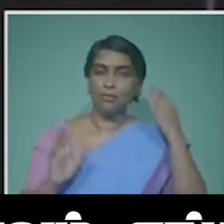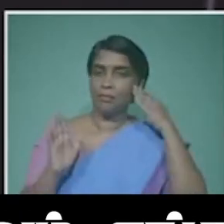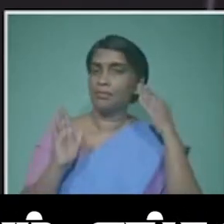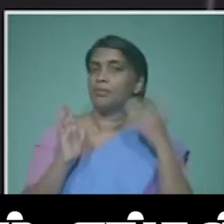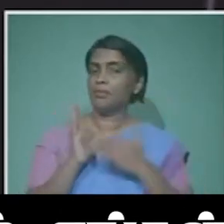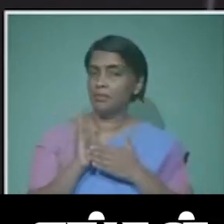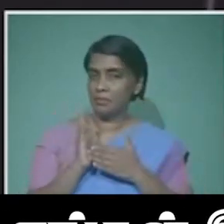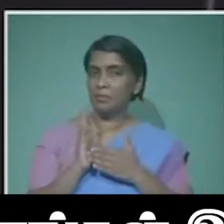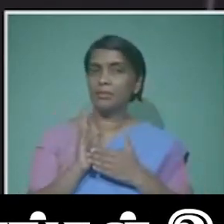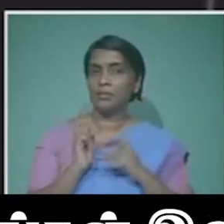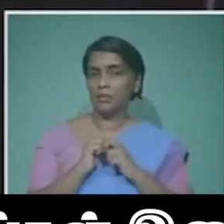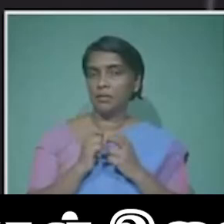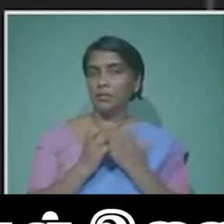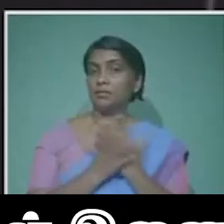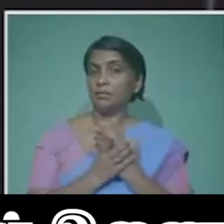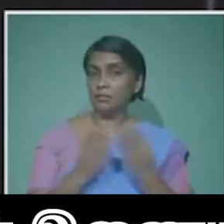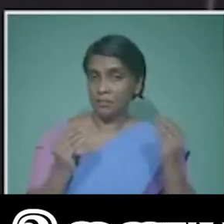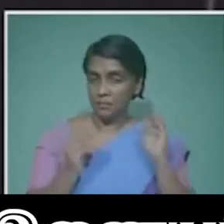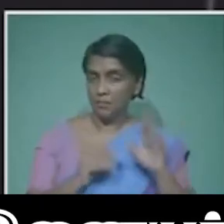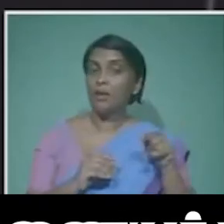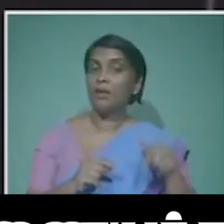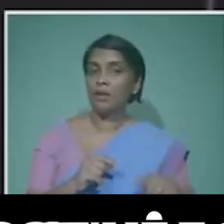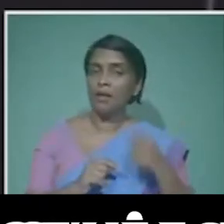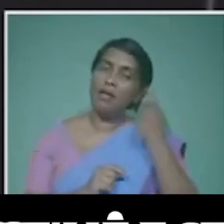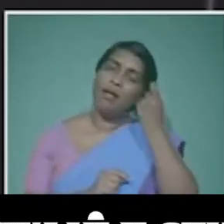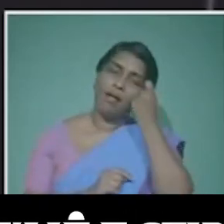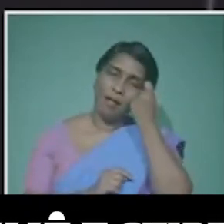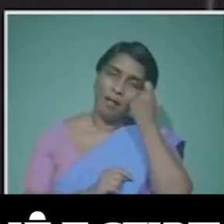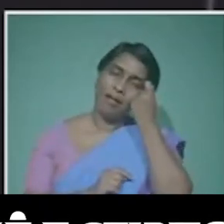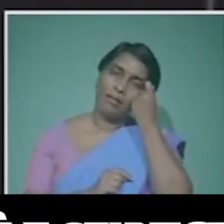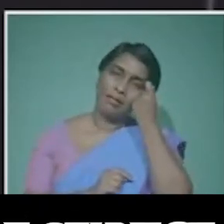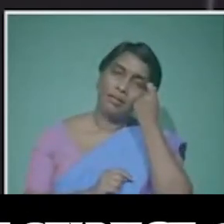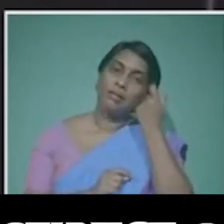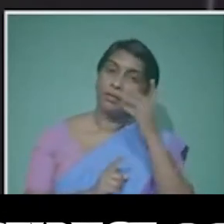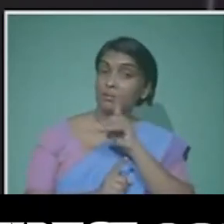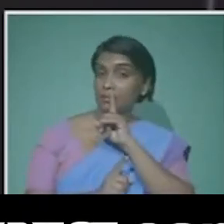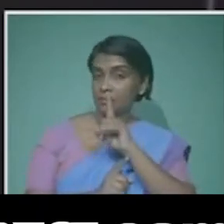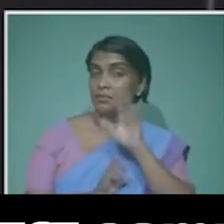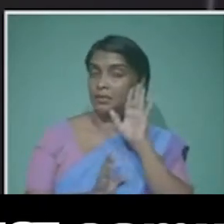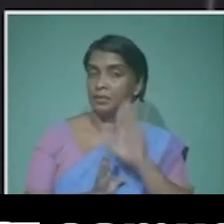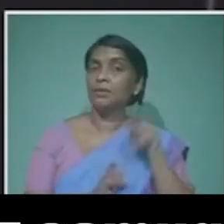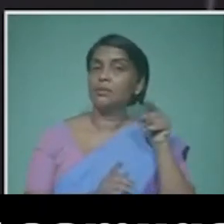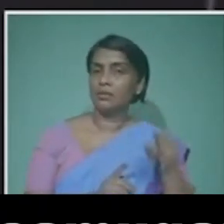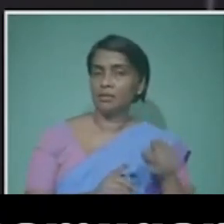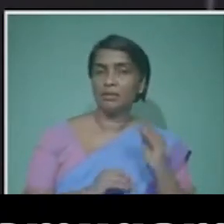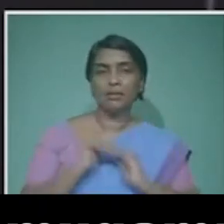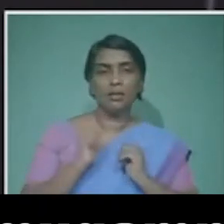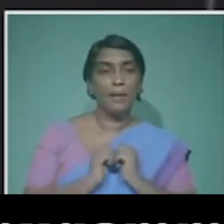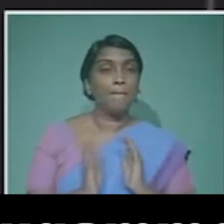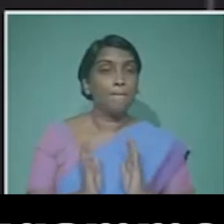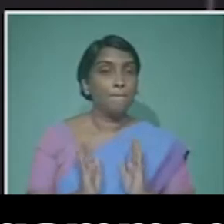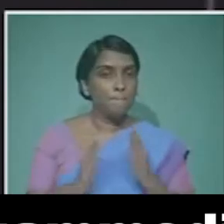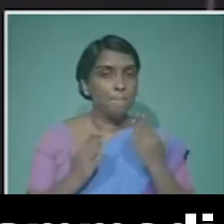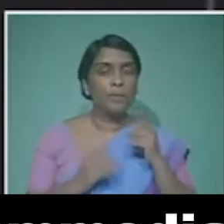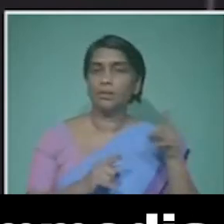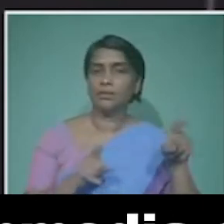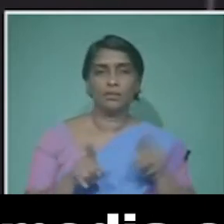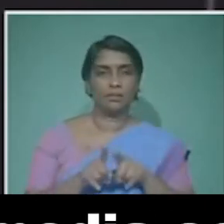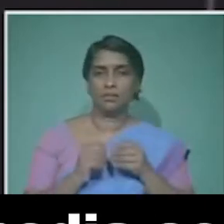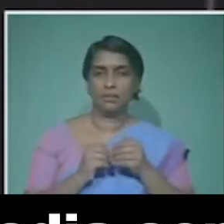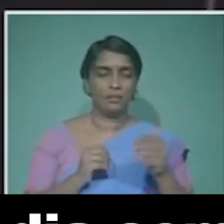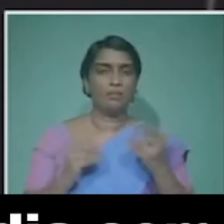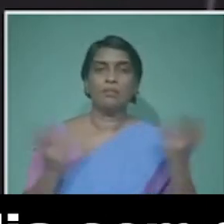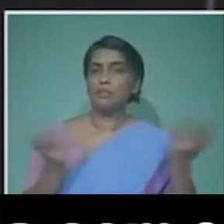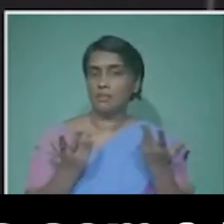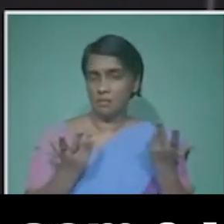இருக்கிறார். கிழக்கு மாகாணத்தில் 500 பேருக்கு வேலை வாய்ப்பை இவர்கள் ஏற்படுத்திக் கொடுப்பார்கள் என்று சொன்னால் நான் அரசியல் நடவடிக்கைகளை விடுகிறேன். அன்று 2008ஆம் ஆண்டு முதல் செயல் அற்று